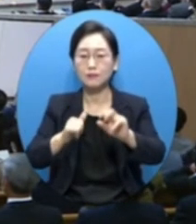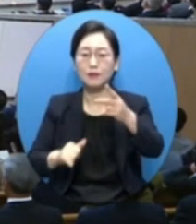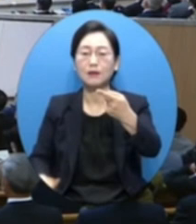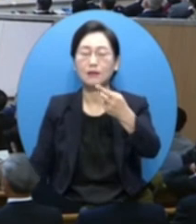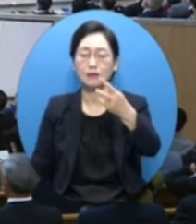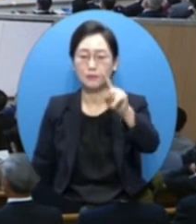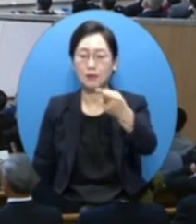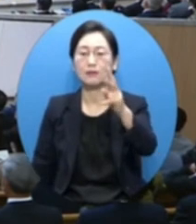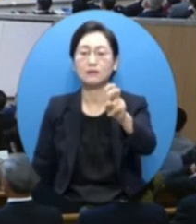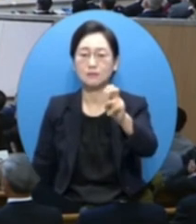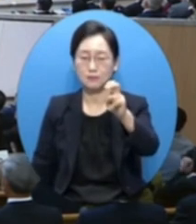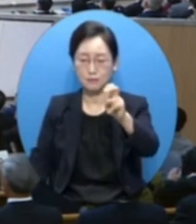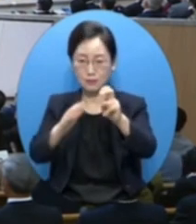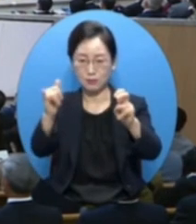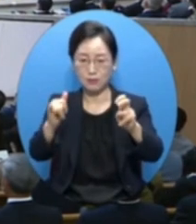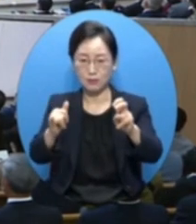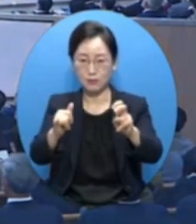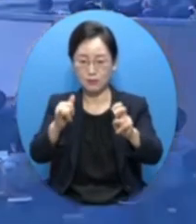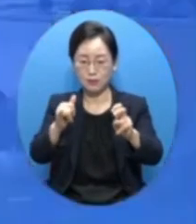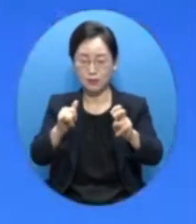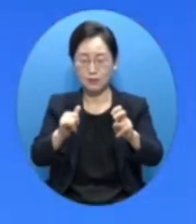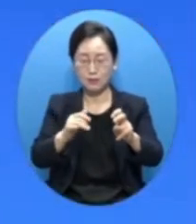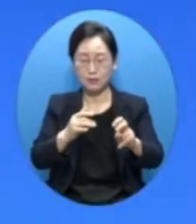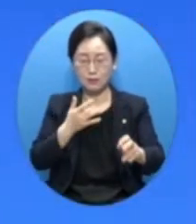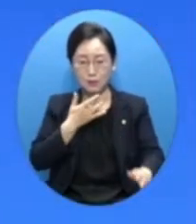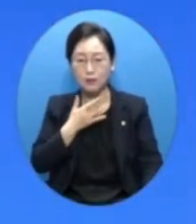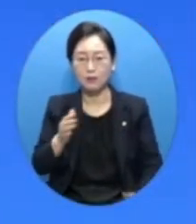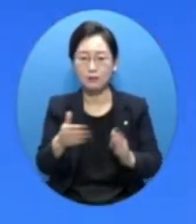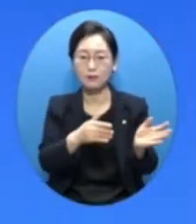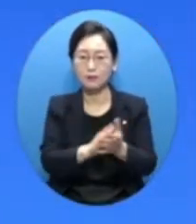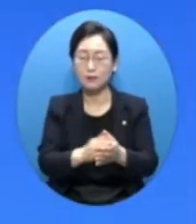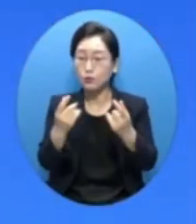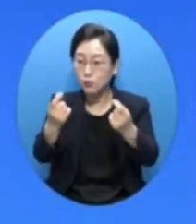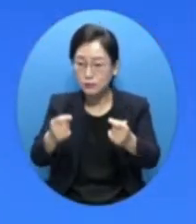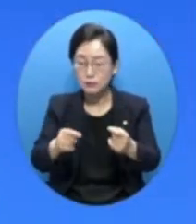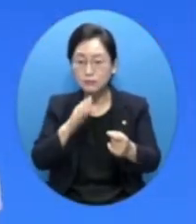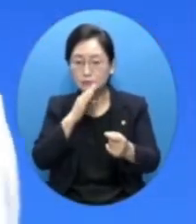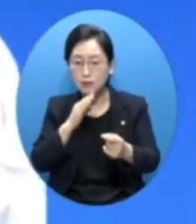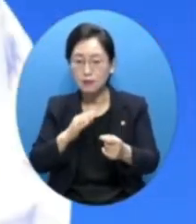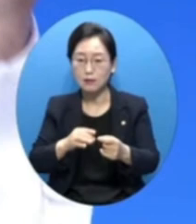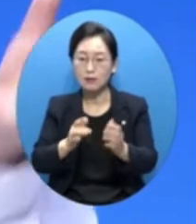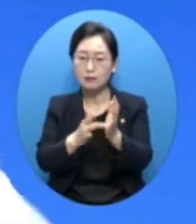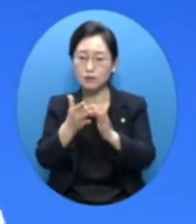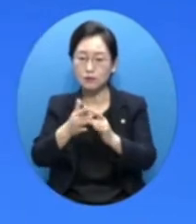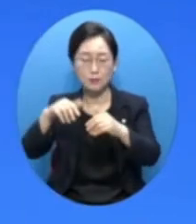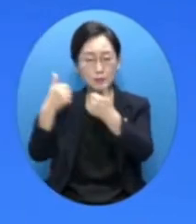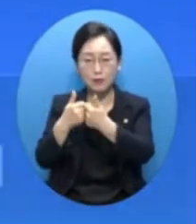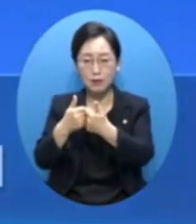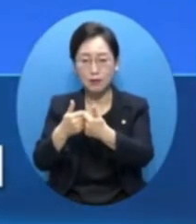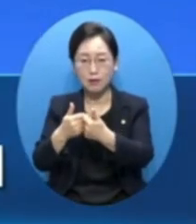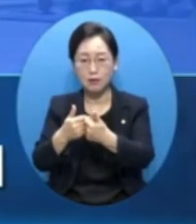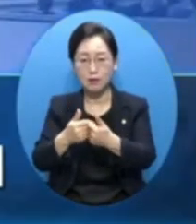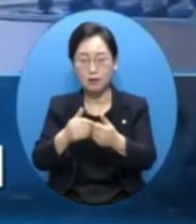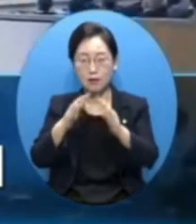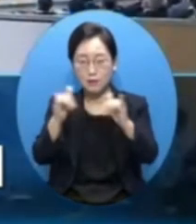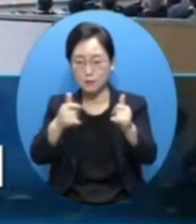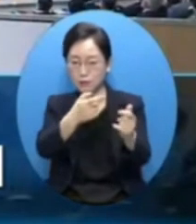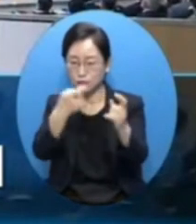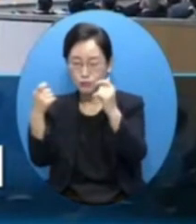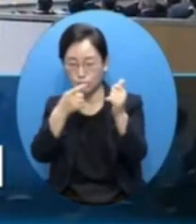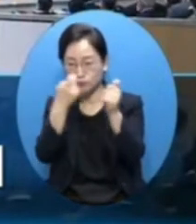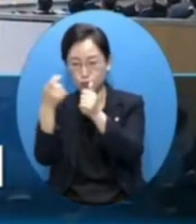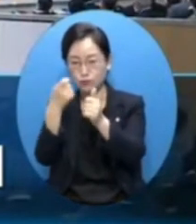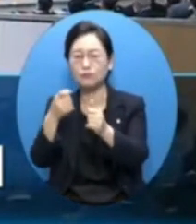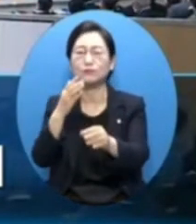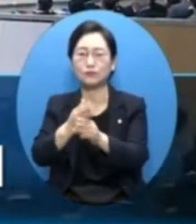했습니다. 이처럼 많은 적그리스도들이 나타나서 우리를 미혹하고 있는 것입니다. 또 주님이 마태복음 14장 14절 7절